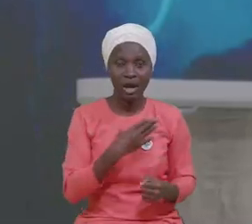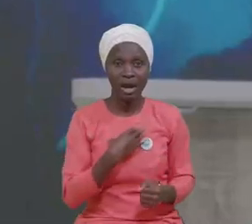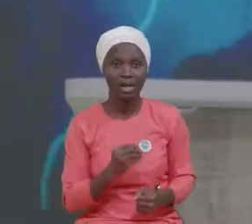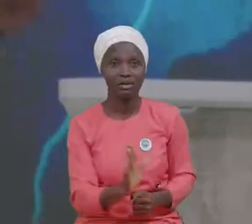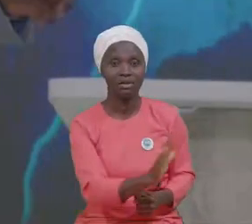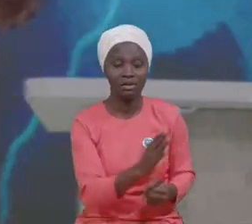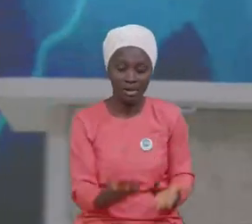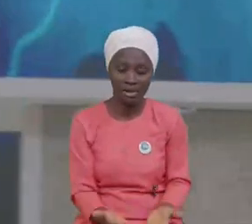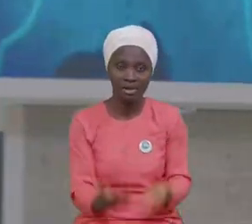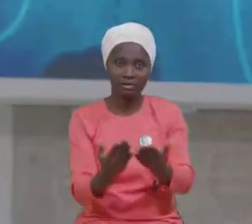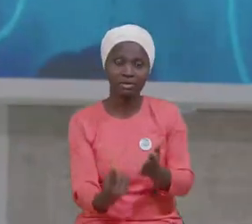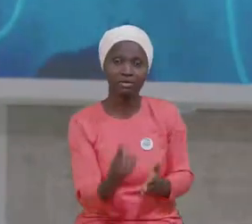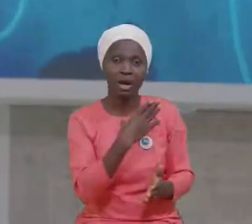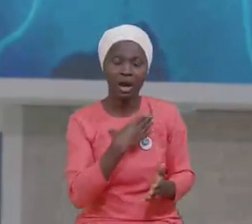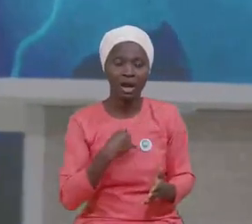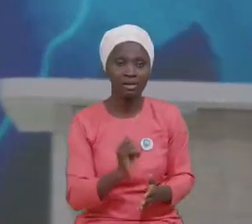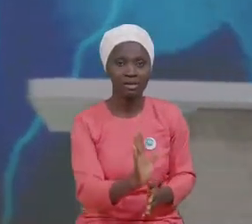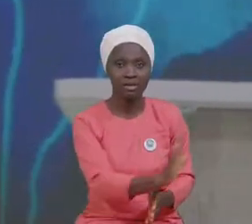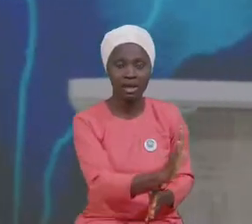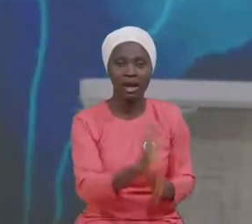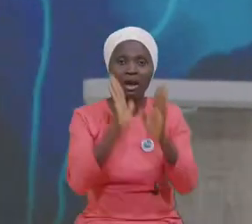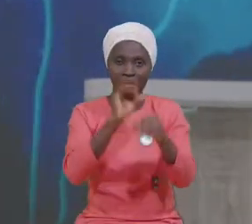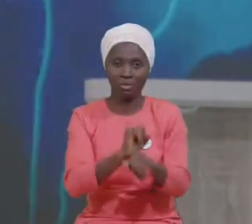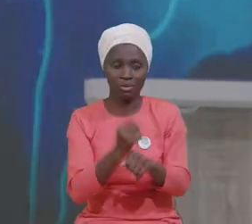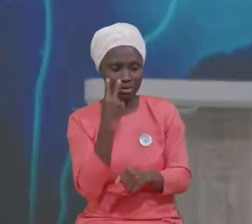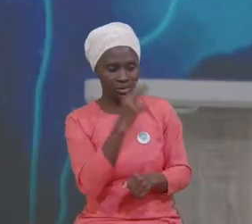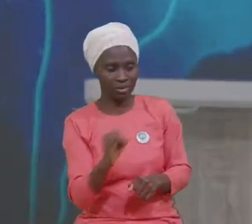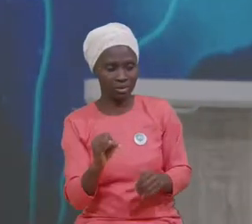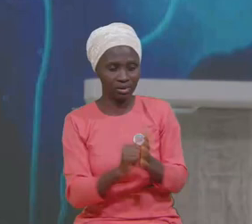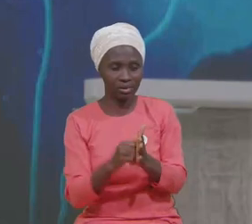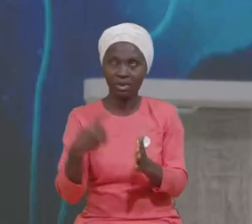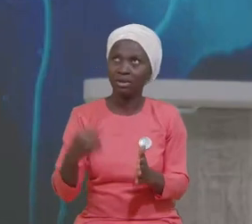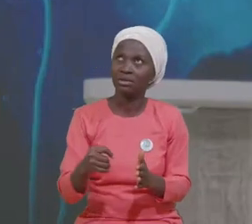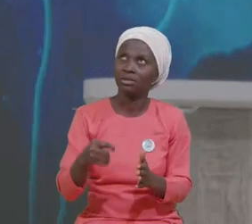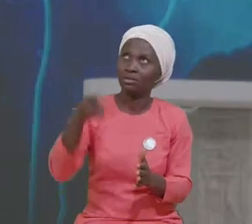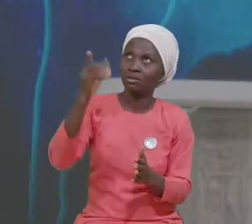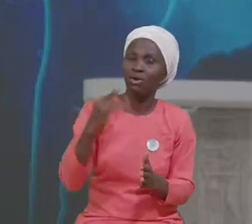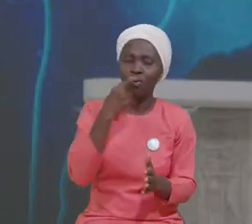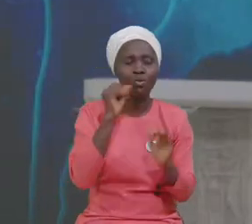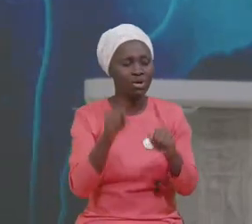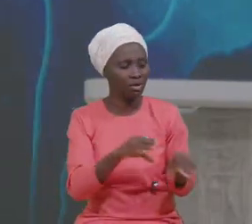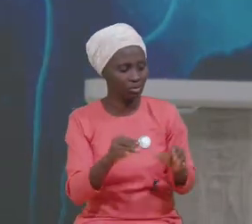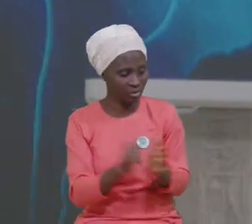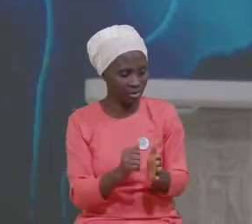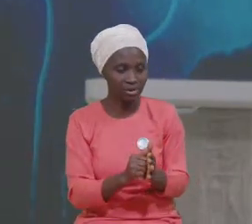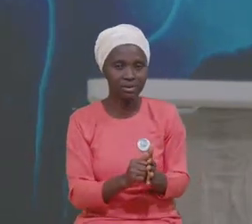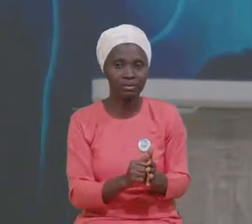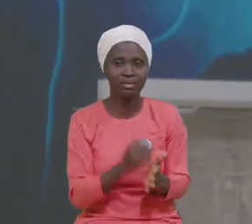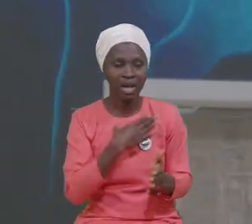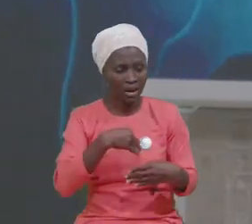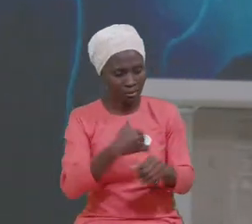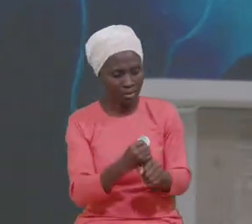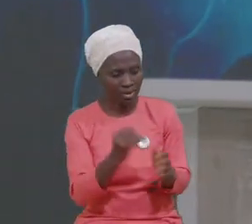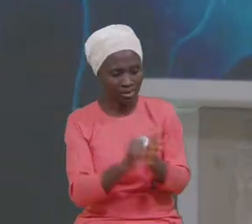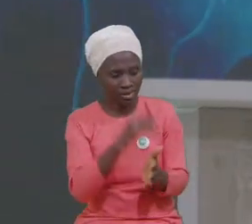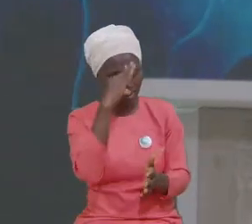leur élévation. En voyant cela, le Dieu qui peut le faire